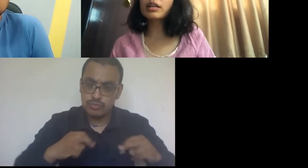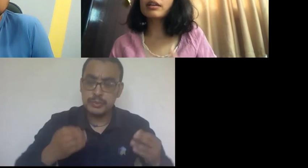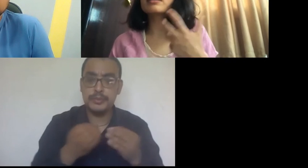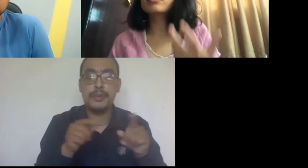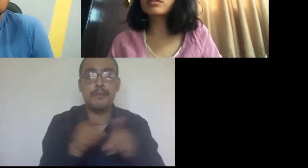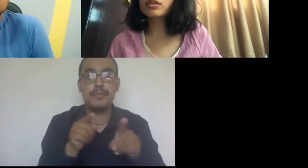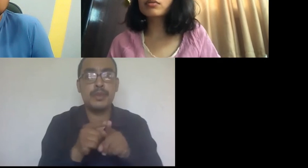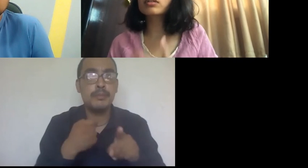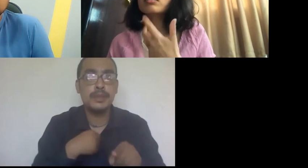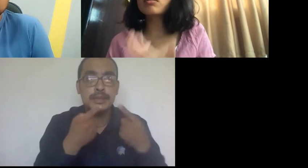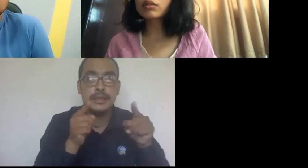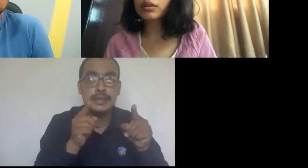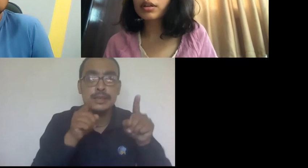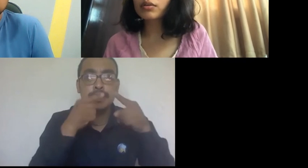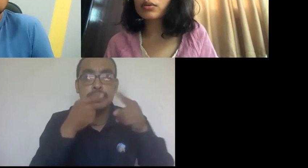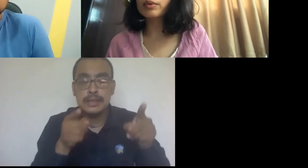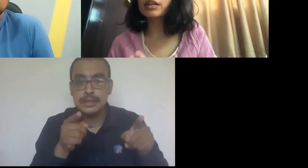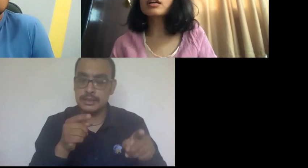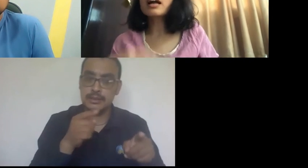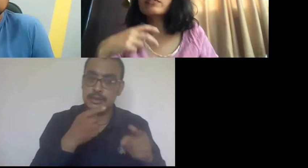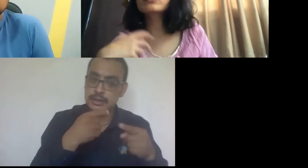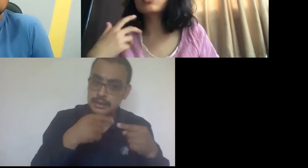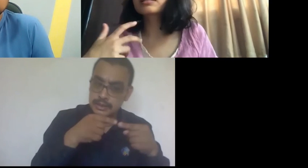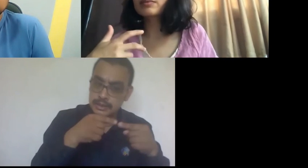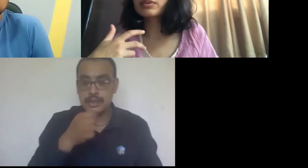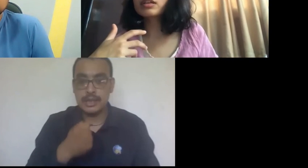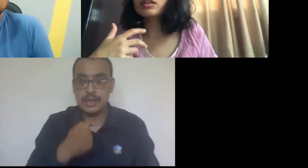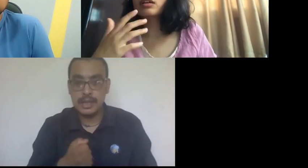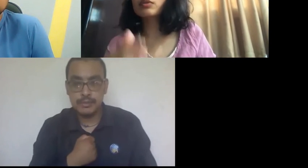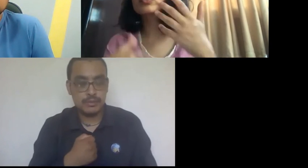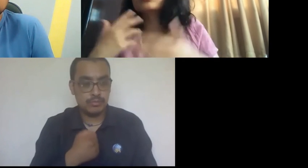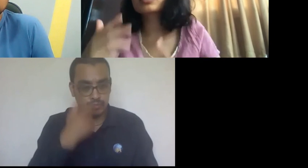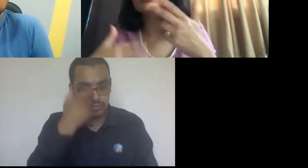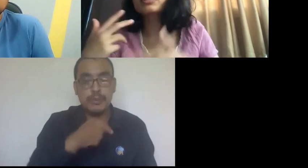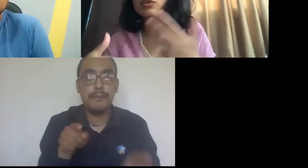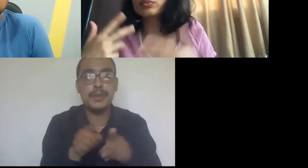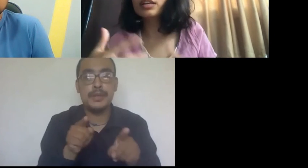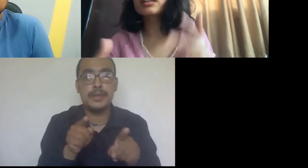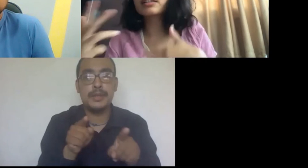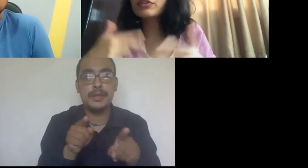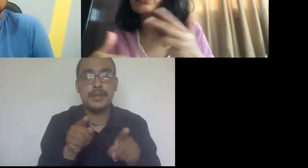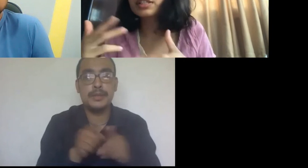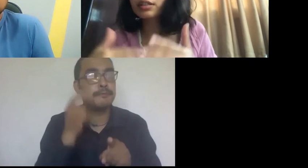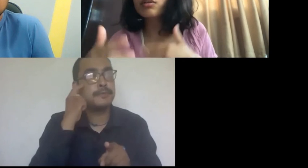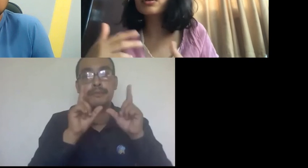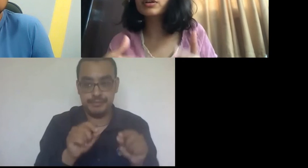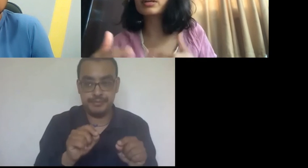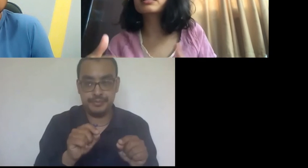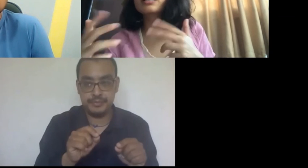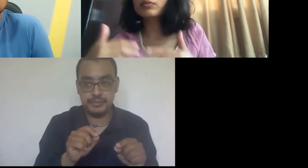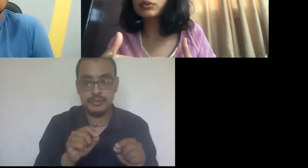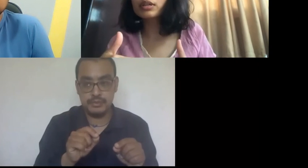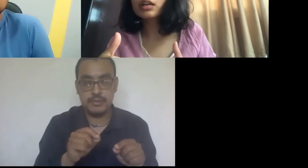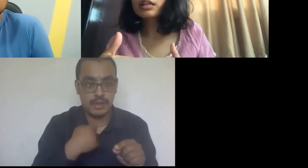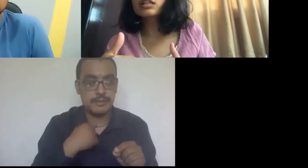कुरा मैले राइट गरिरहेको छु कि त्यो रङ गरिरहेको छु भनेर आफ्नो थट्सलाई पनि त्यो चाहिँ प्रोसेस गर्नुपर्छ क्या, रिफ्लेक्ट गरेको भने